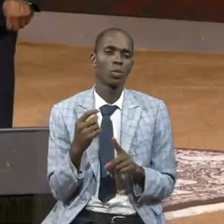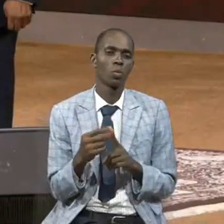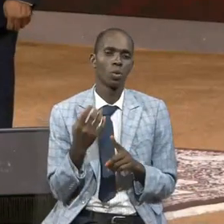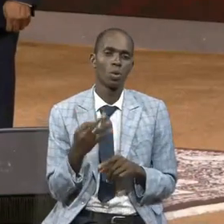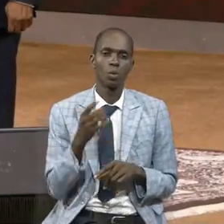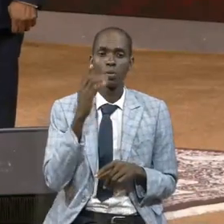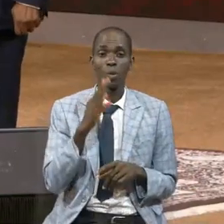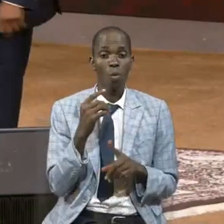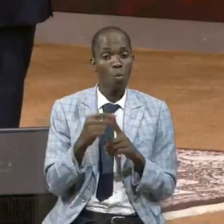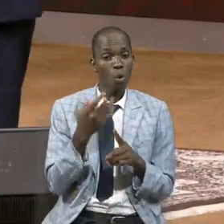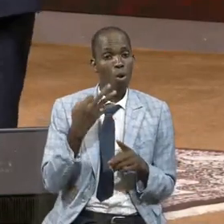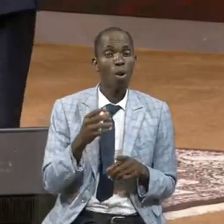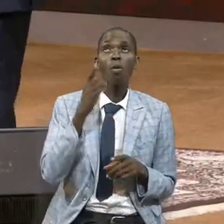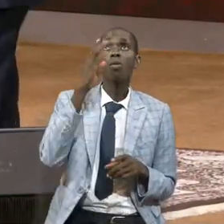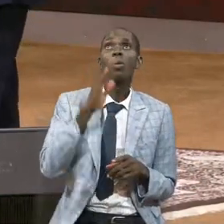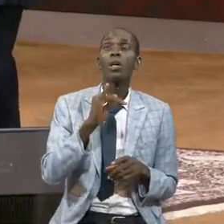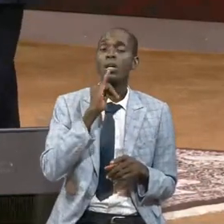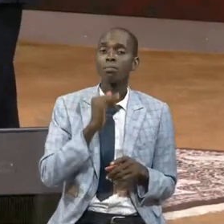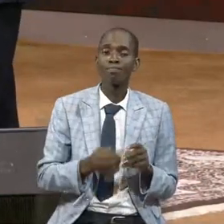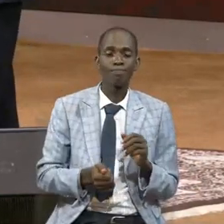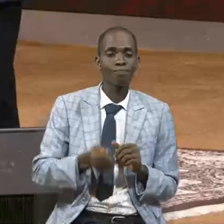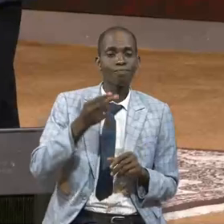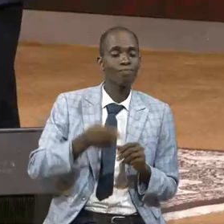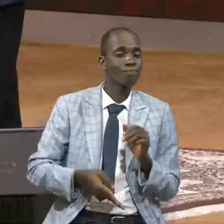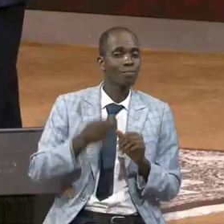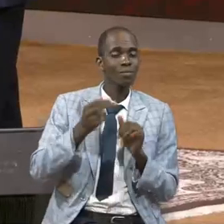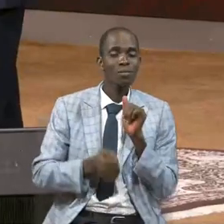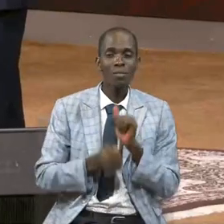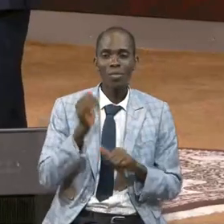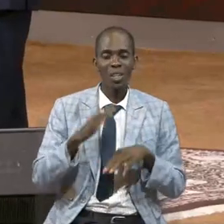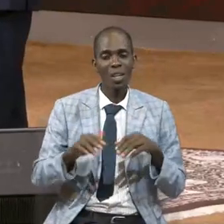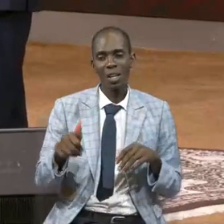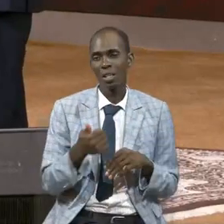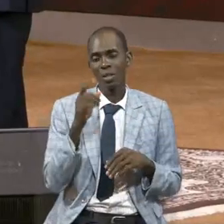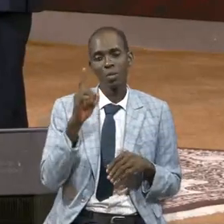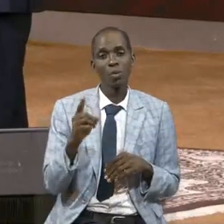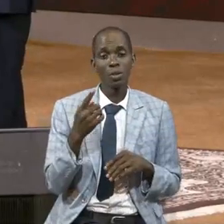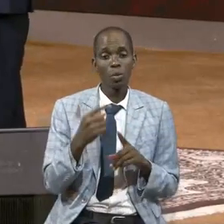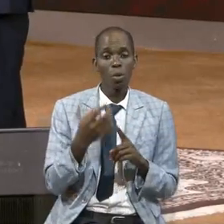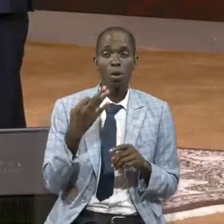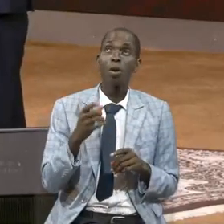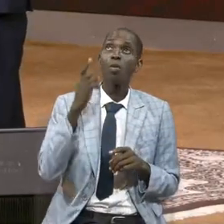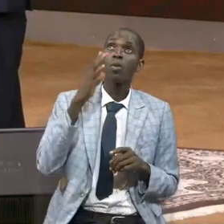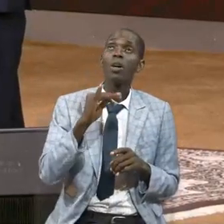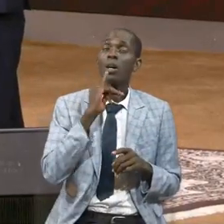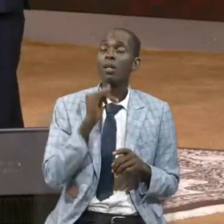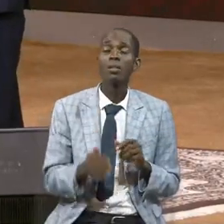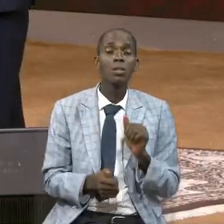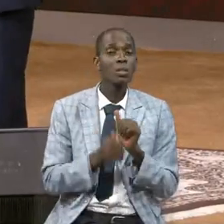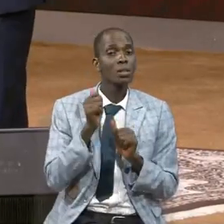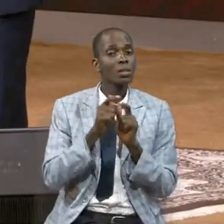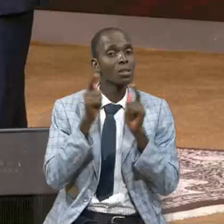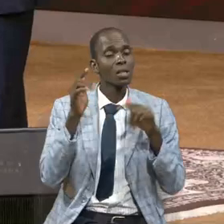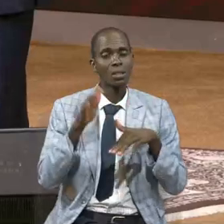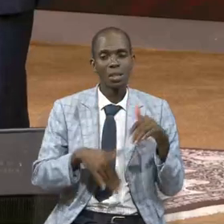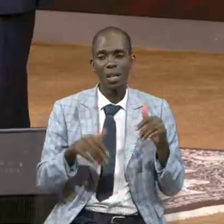dévier. La part de Dieu est plus grande que tout. La part de Dieu est plus grande que tout homme. C'est plus élevé que